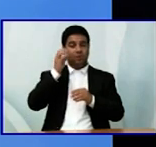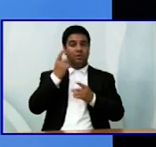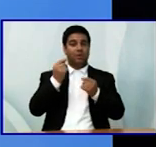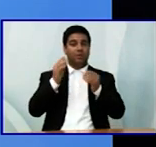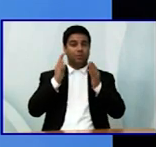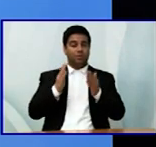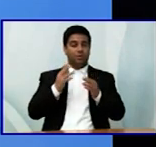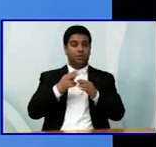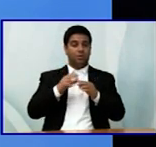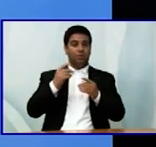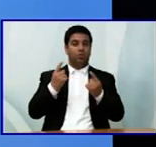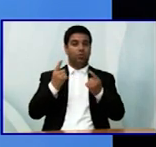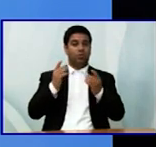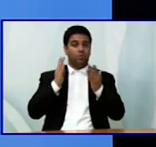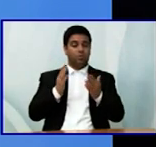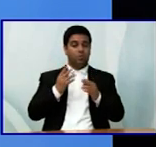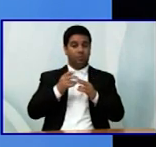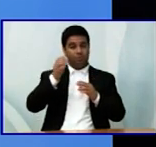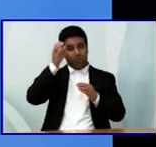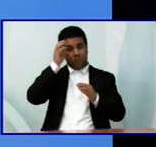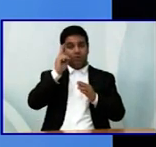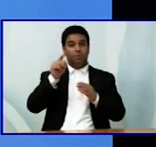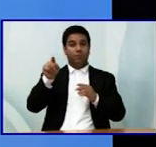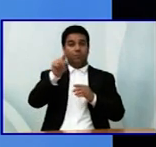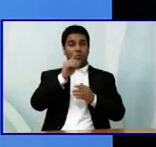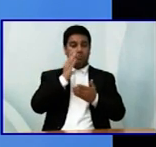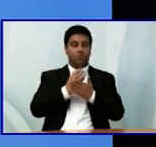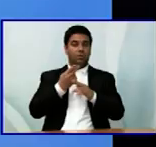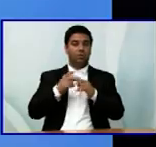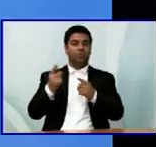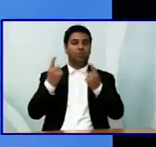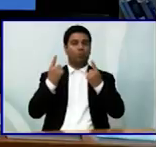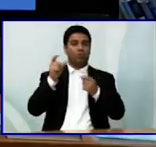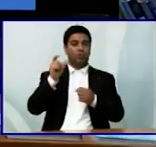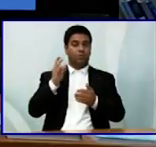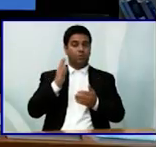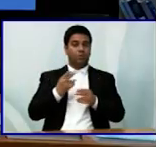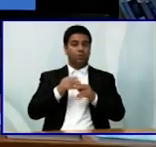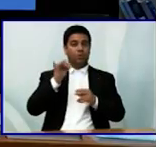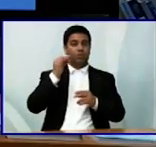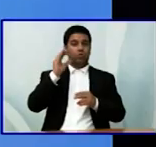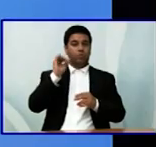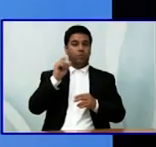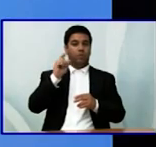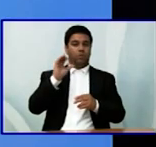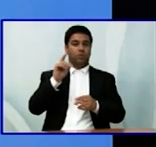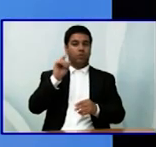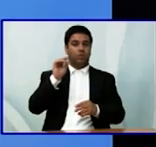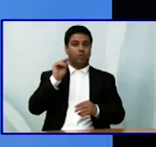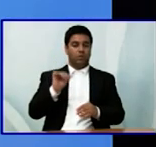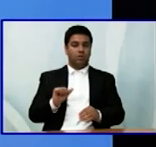bo'lsa, ulug'lik bo'ladi. Bilim kimda bo'lsa, buyuklik oladi. Yusufxos Hojib.